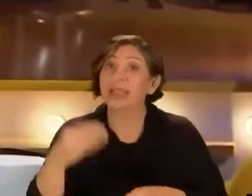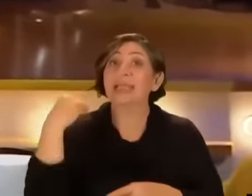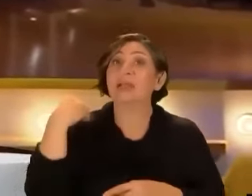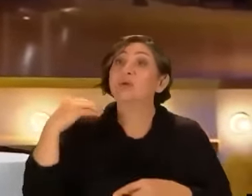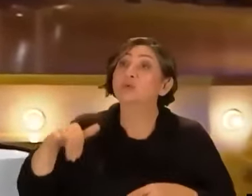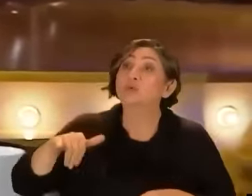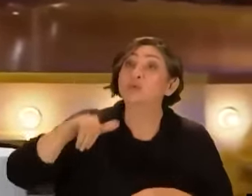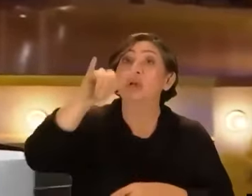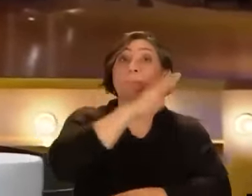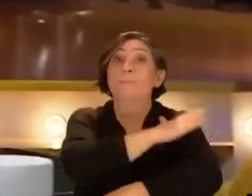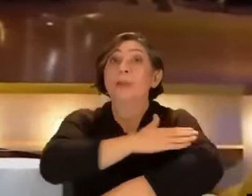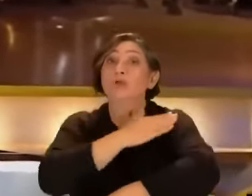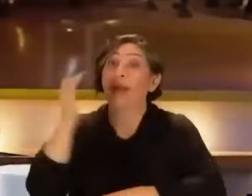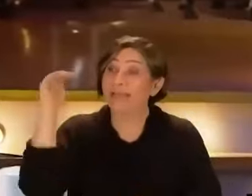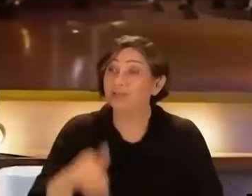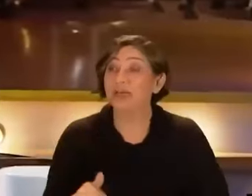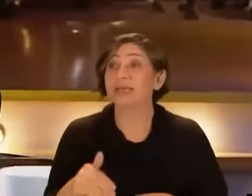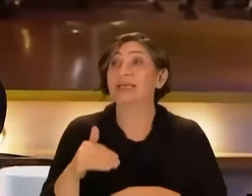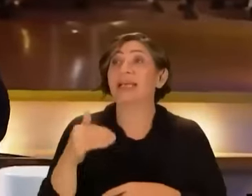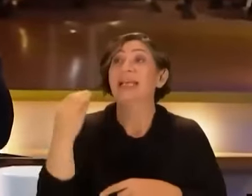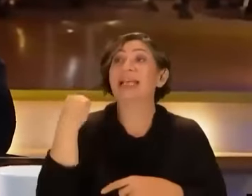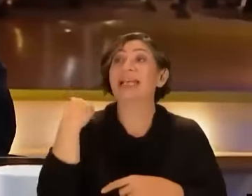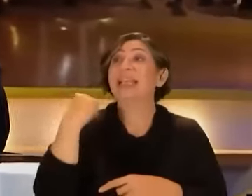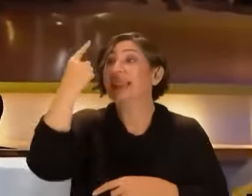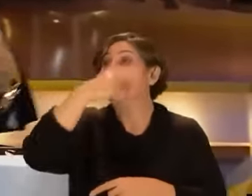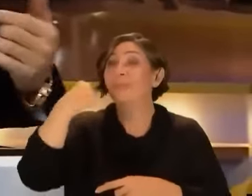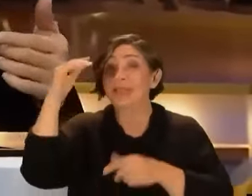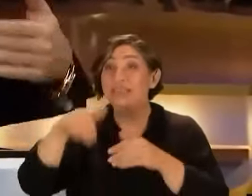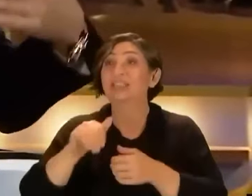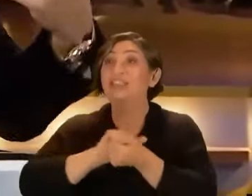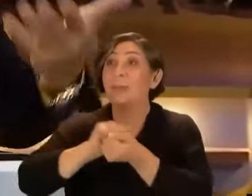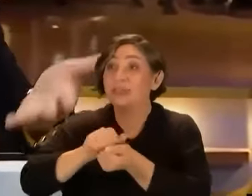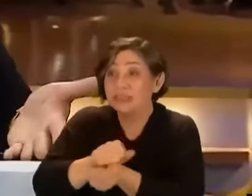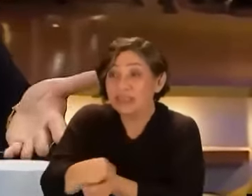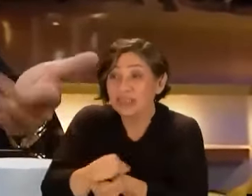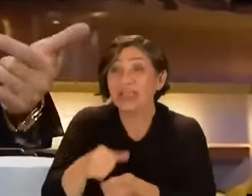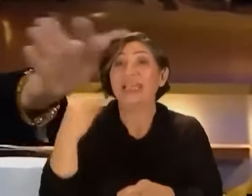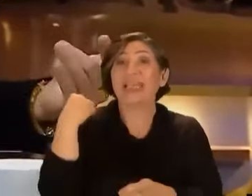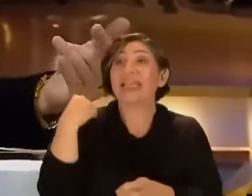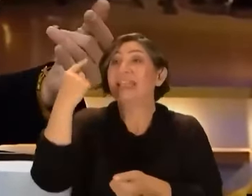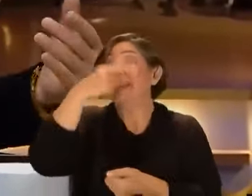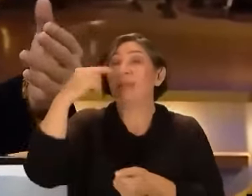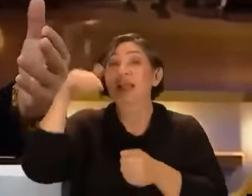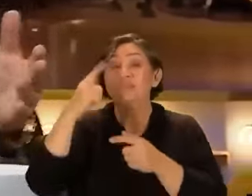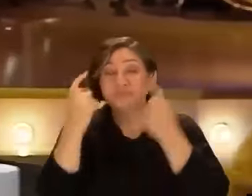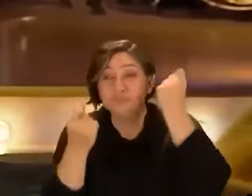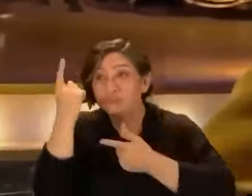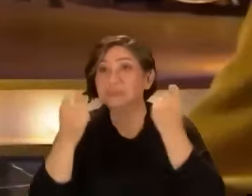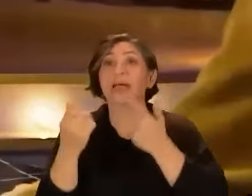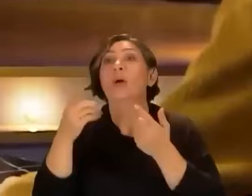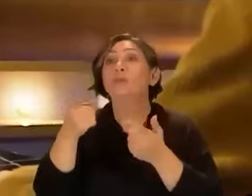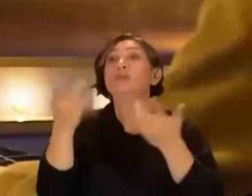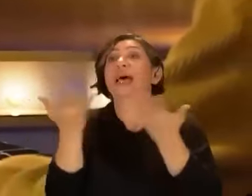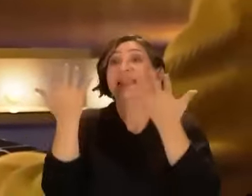yeni uçakları uçuran pilotlar gelecek, yeni tipler gelip çamaşırları yıkayacak, yeni tipler gelip bir şeyler icat edecek. Bu